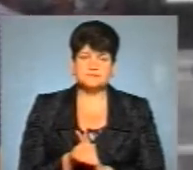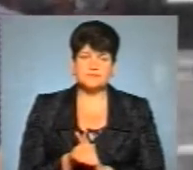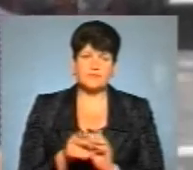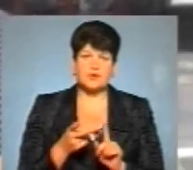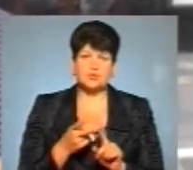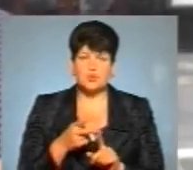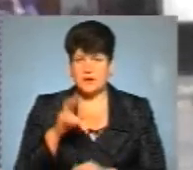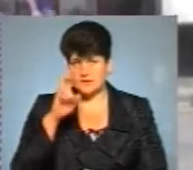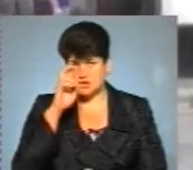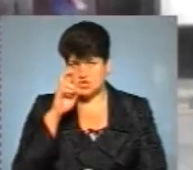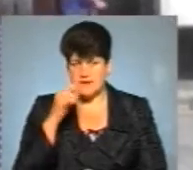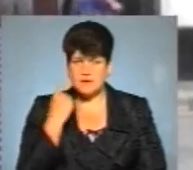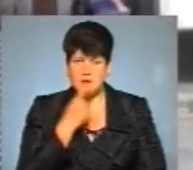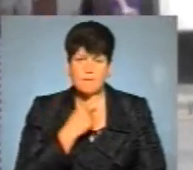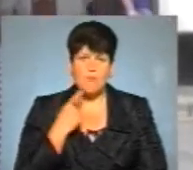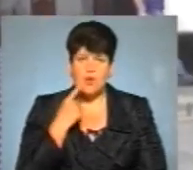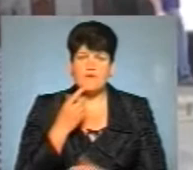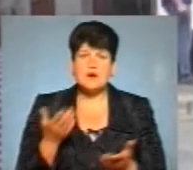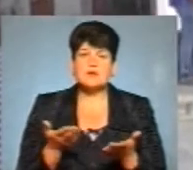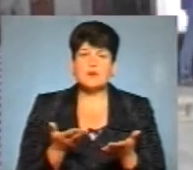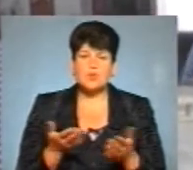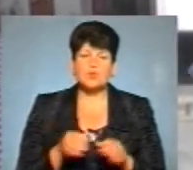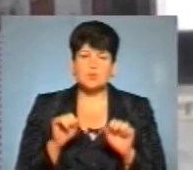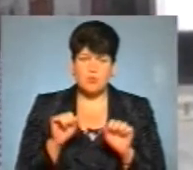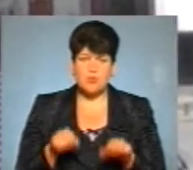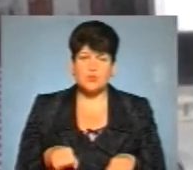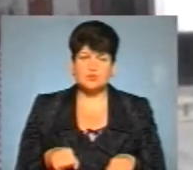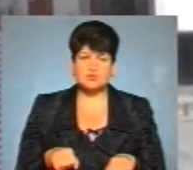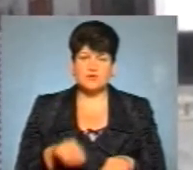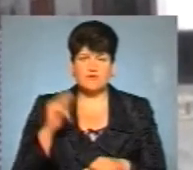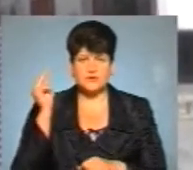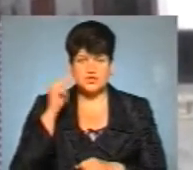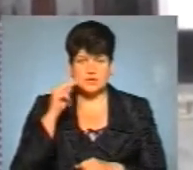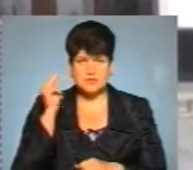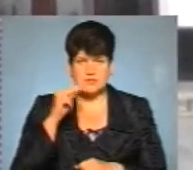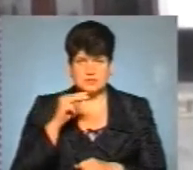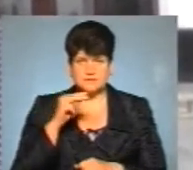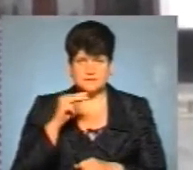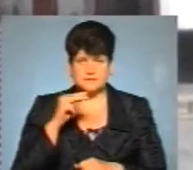друга державна мова, якою можуть вчитися